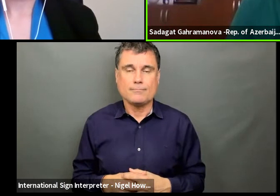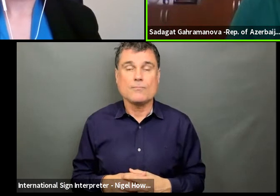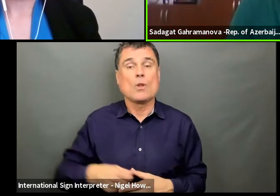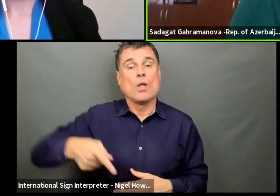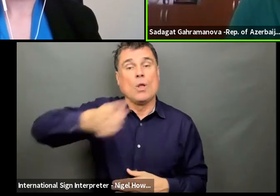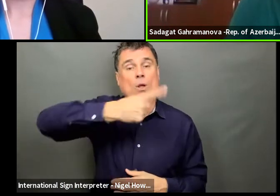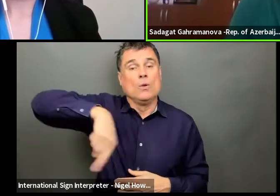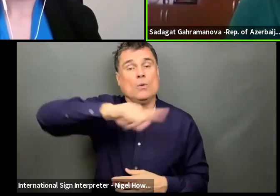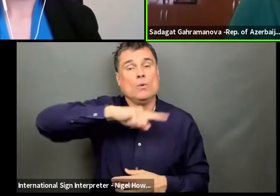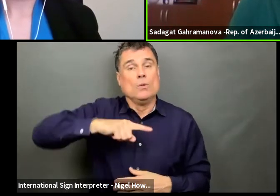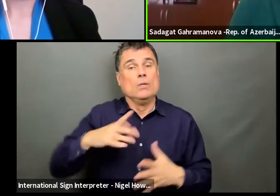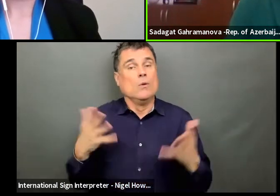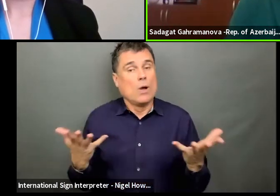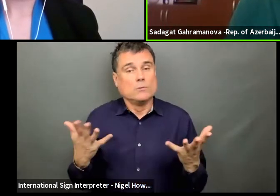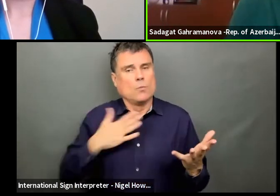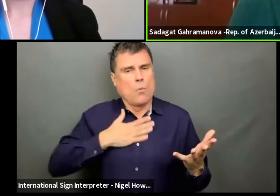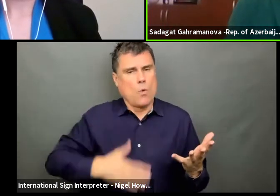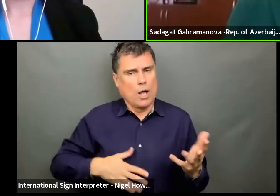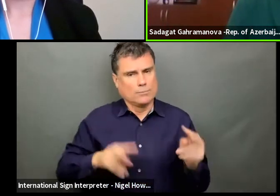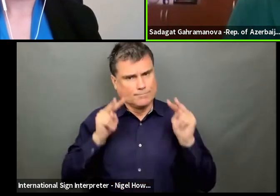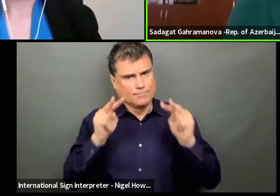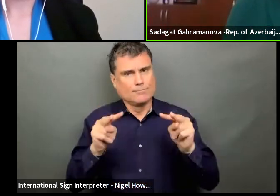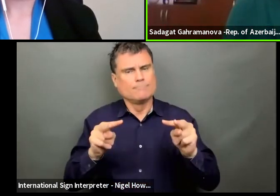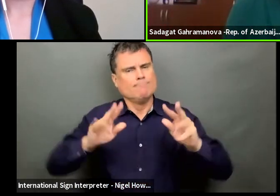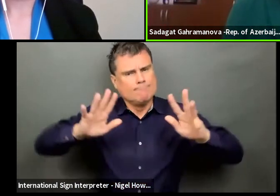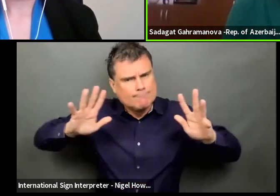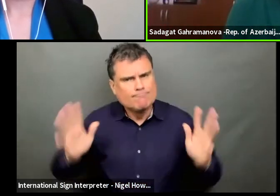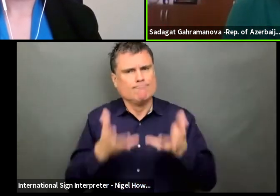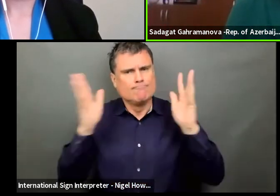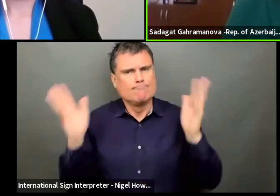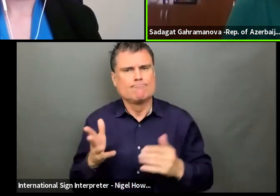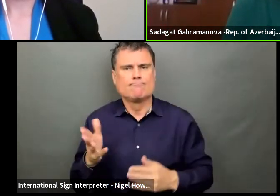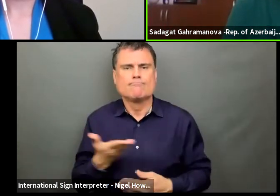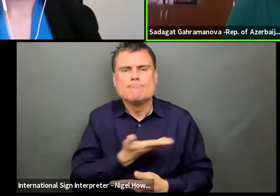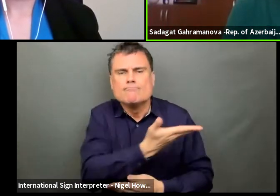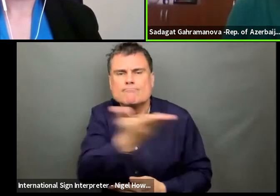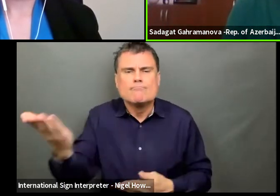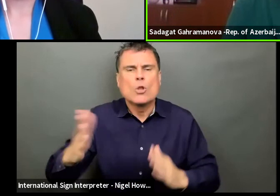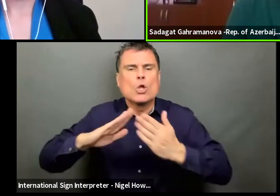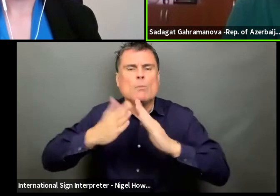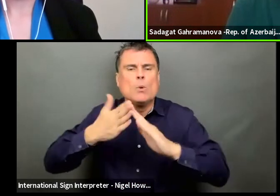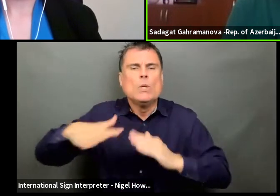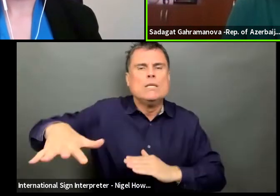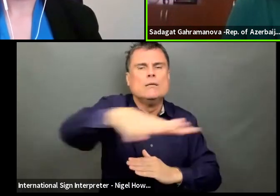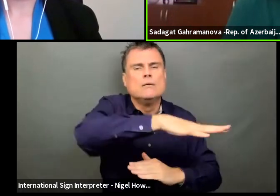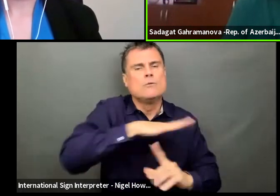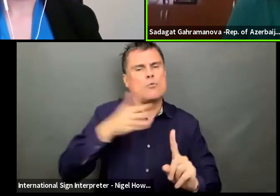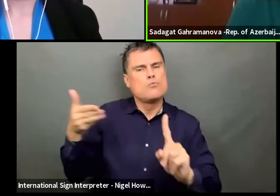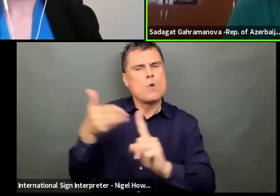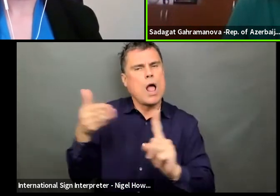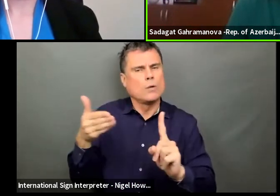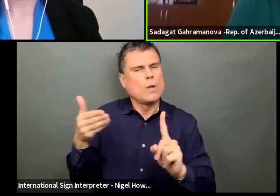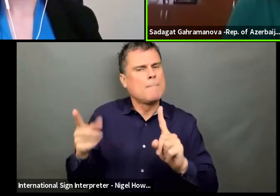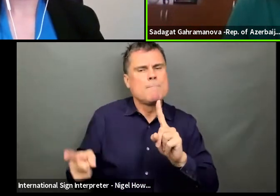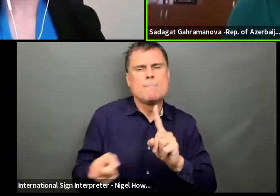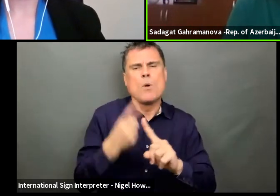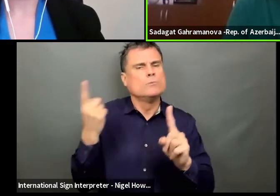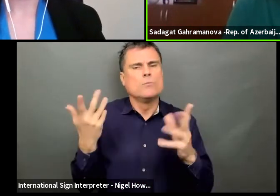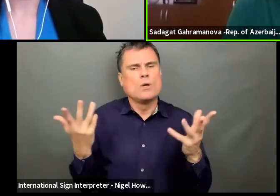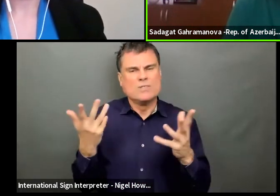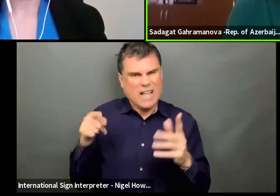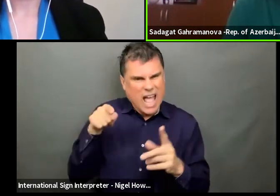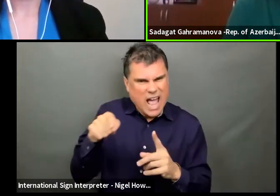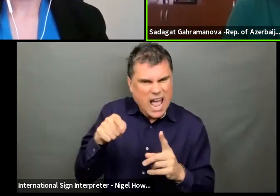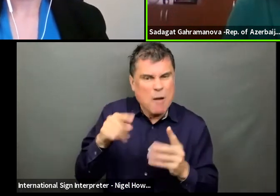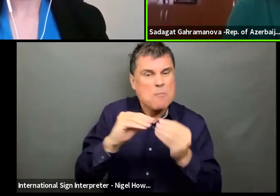Госкомитет с молодежными общественными объединениями «Надежное будущее» размещается